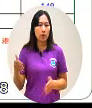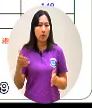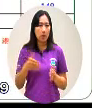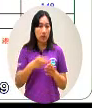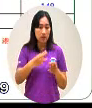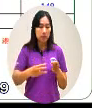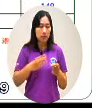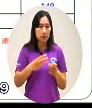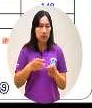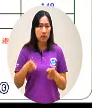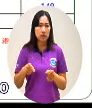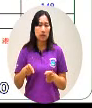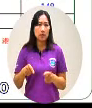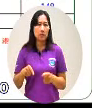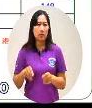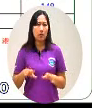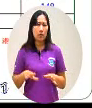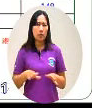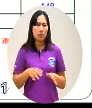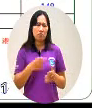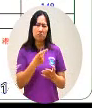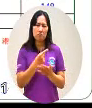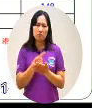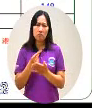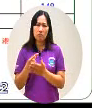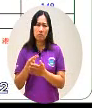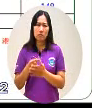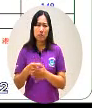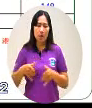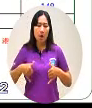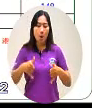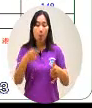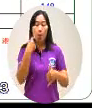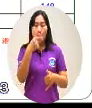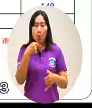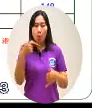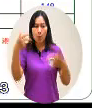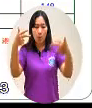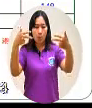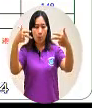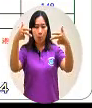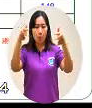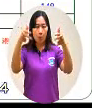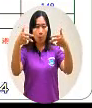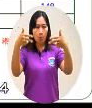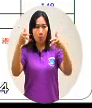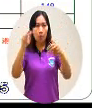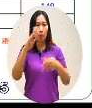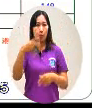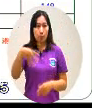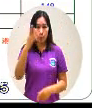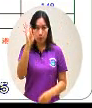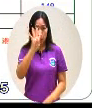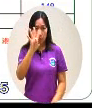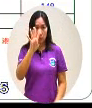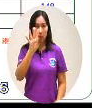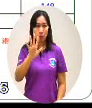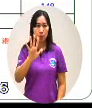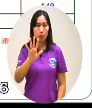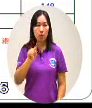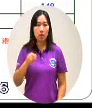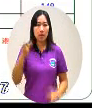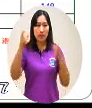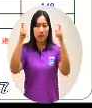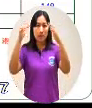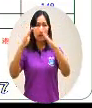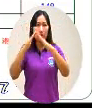路口，总共一个路口拢设置4G，总共镜头410G。这是我讲，咱高雄县内底上完善